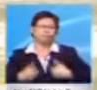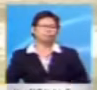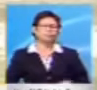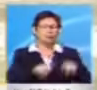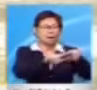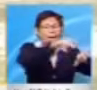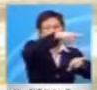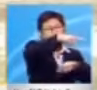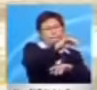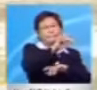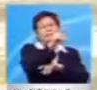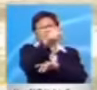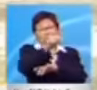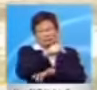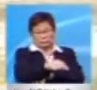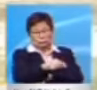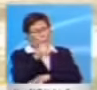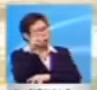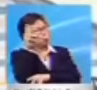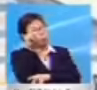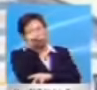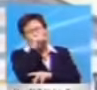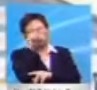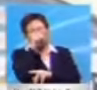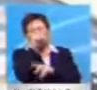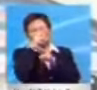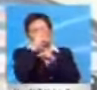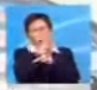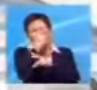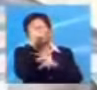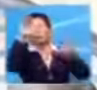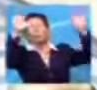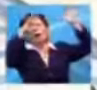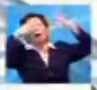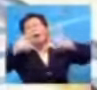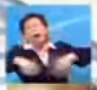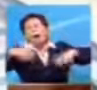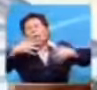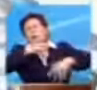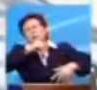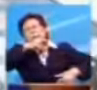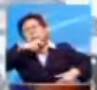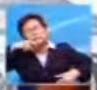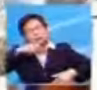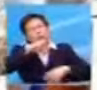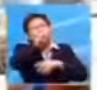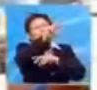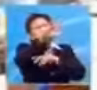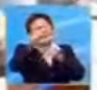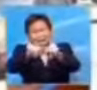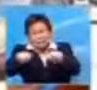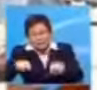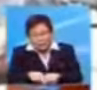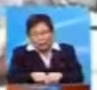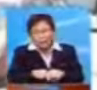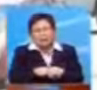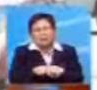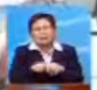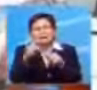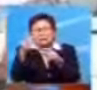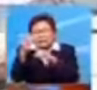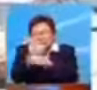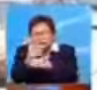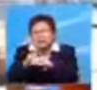daerahitas Merak daerahing ter terj akibatacaan dan King Dar tiga daerah dan daerah kecil di